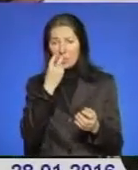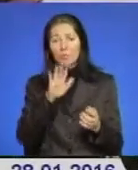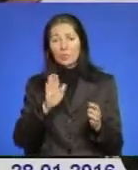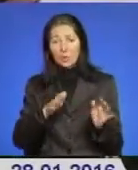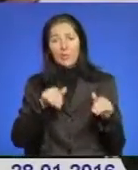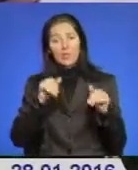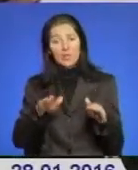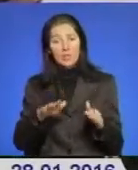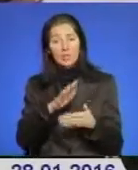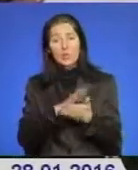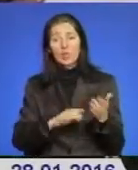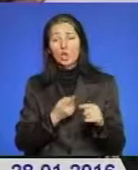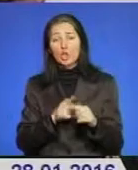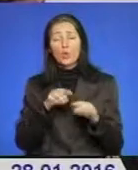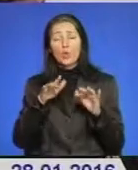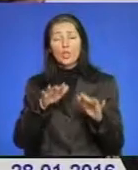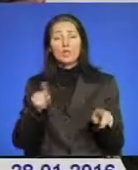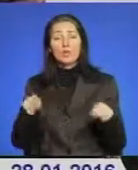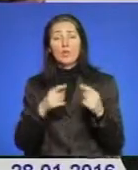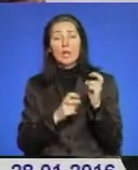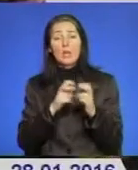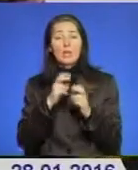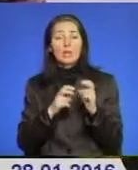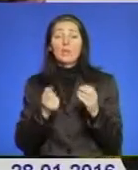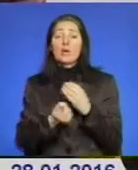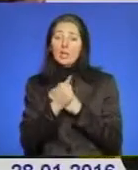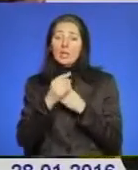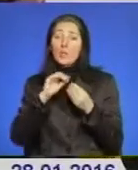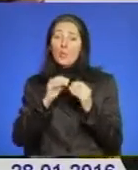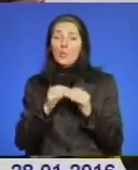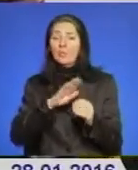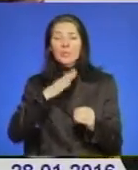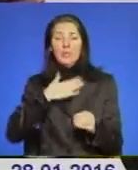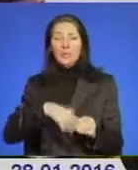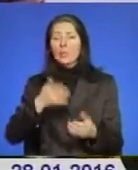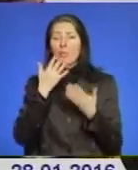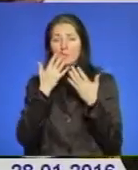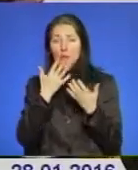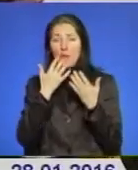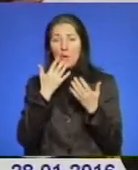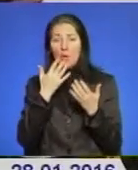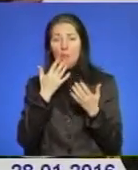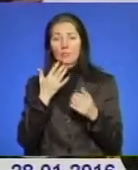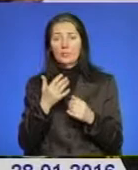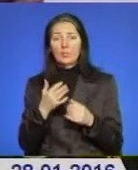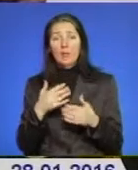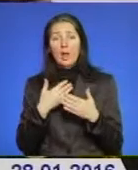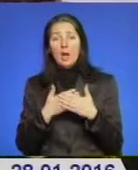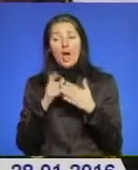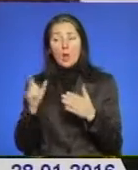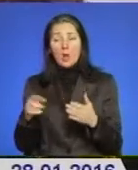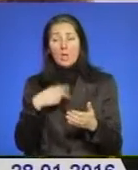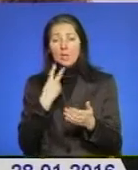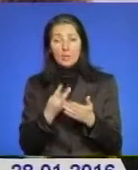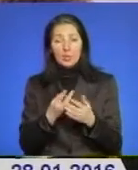цього процесу створення підприємства виникли певні проблеми з неприємним запахом. Громада привернула